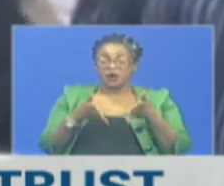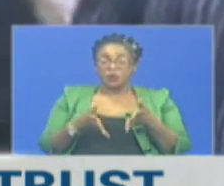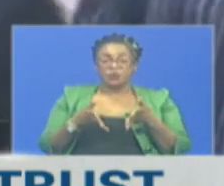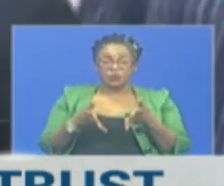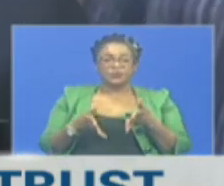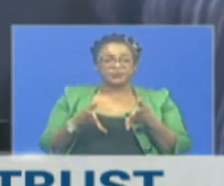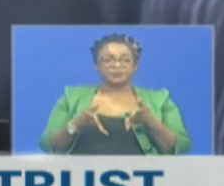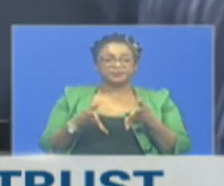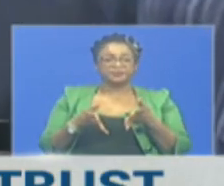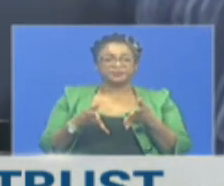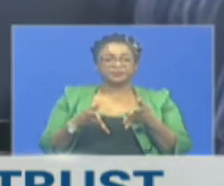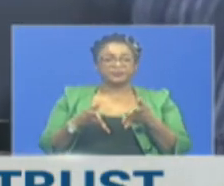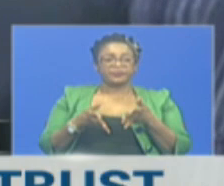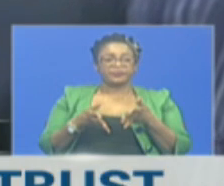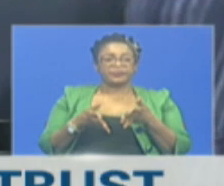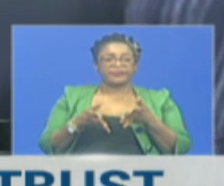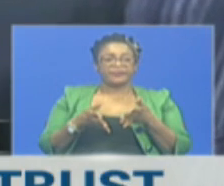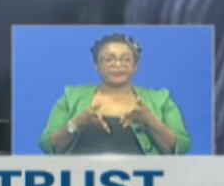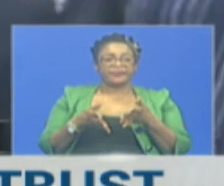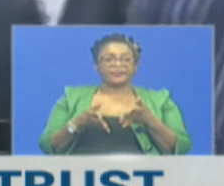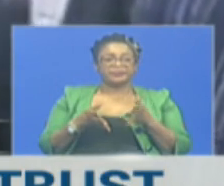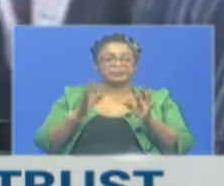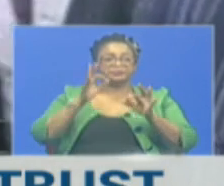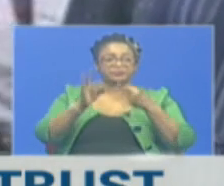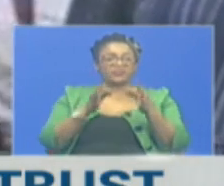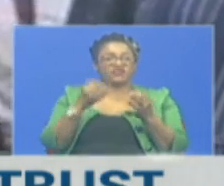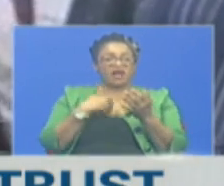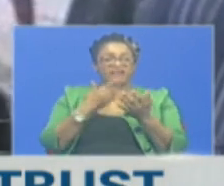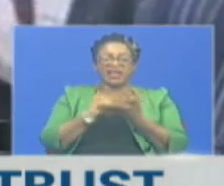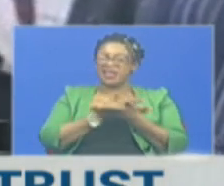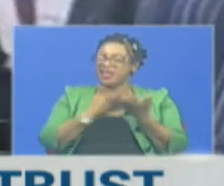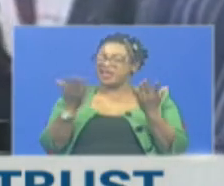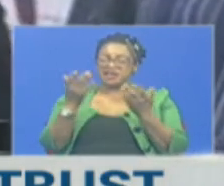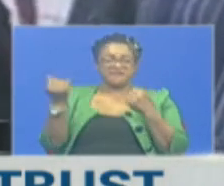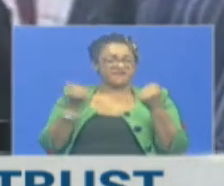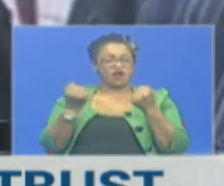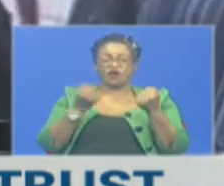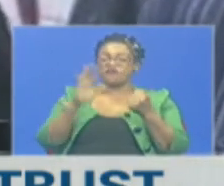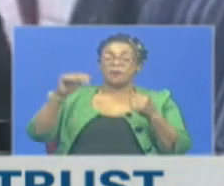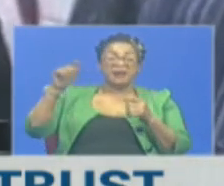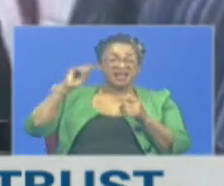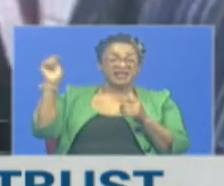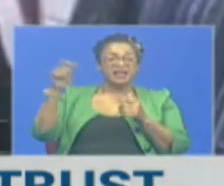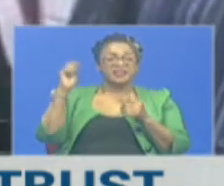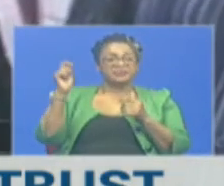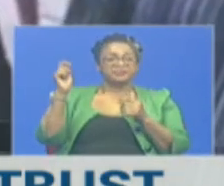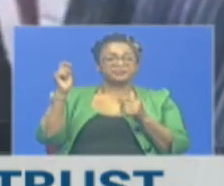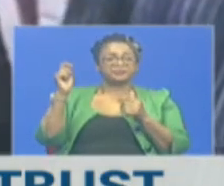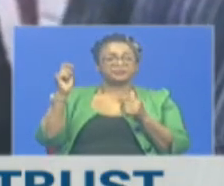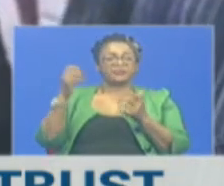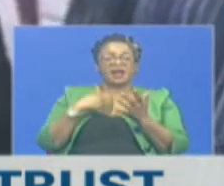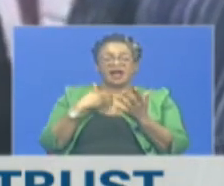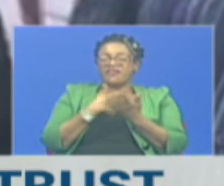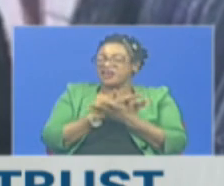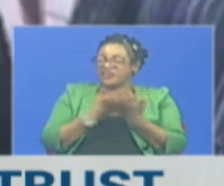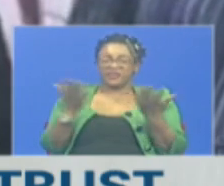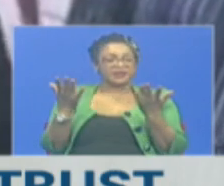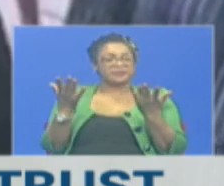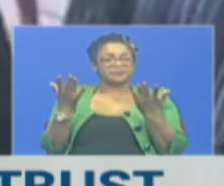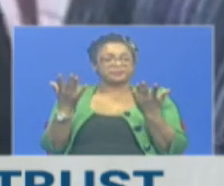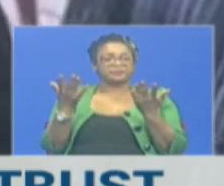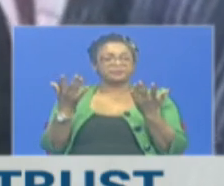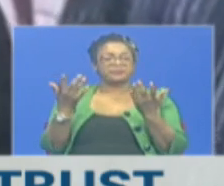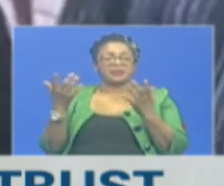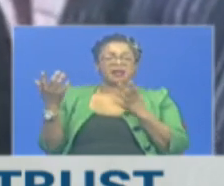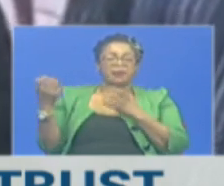sasa, muda huu. Kama kuna gari inatoka upande wa Kenya, imebeba shehena, imebeba